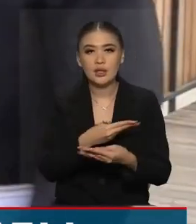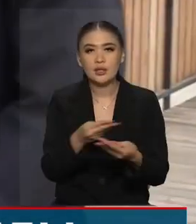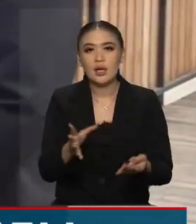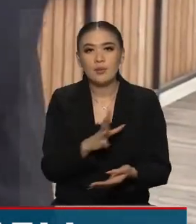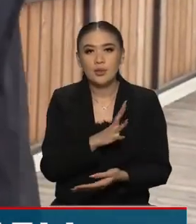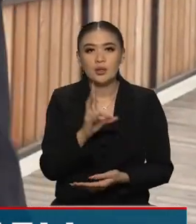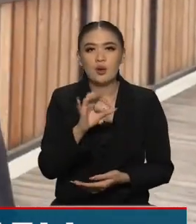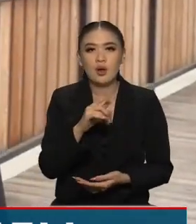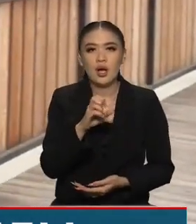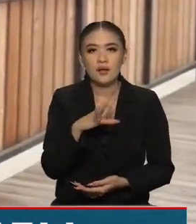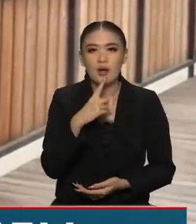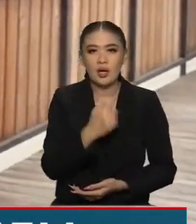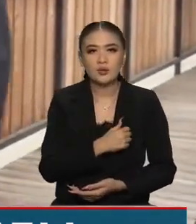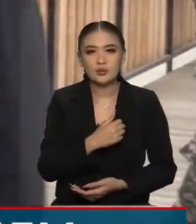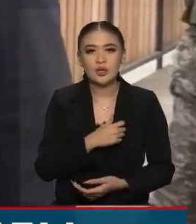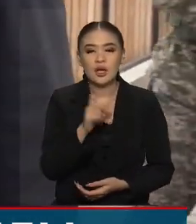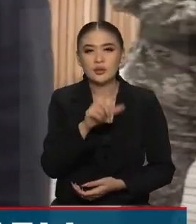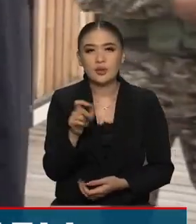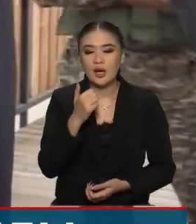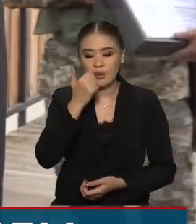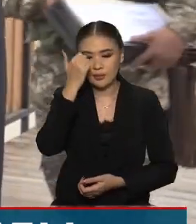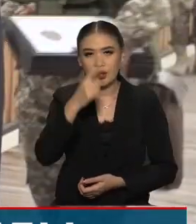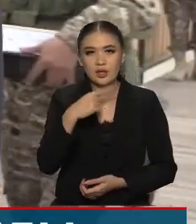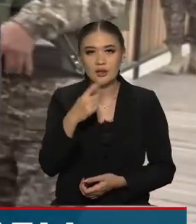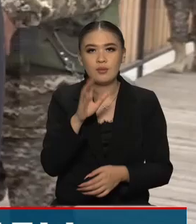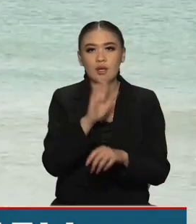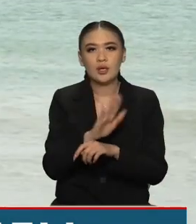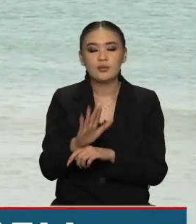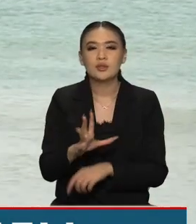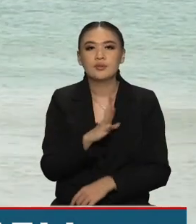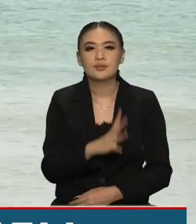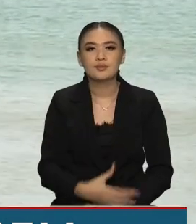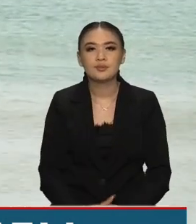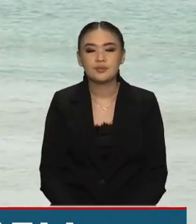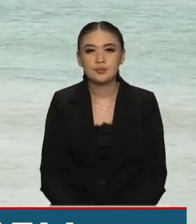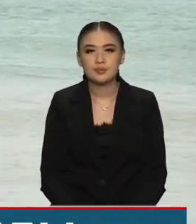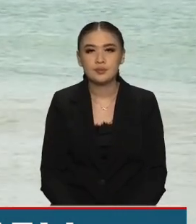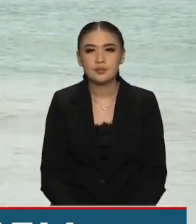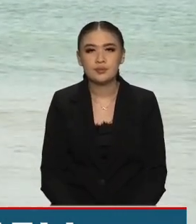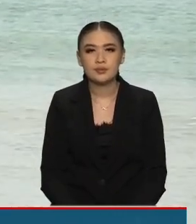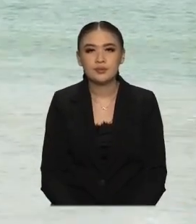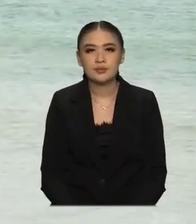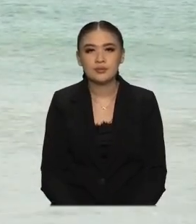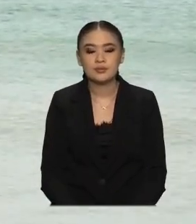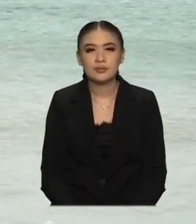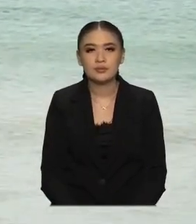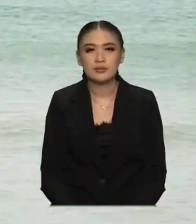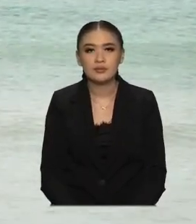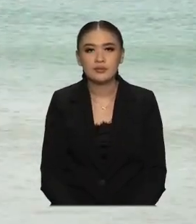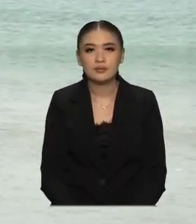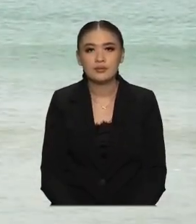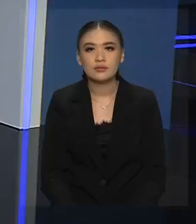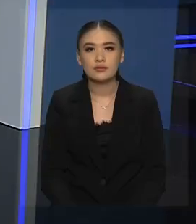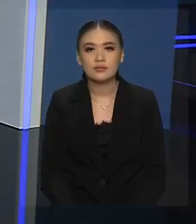Нұрлан Ноғаев әскери формадағы азаматтарға алғыс айтып марапат тапсырды. Айым Балтабайқызы, Берік Сұлтанов, Жібек жолы, Маңғыстау облысы.